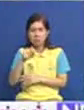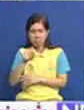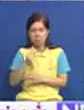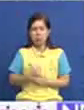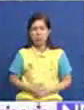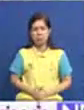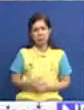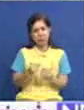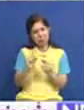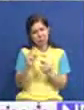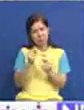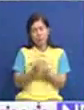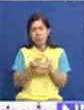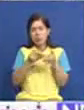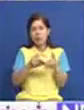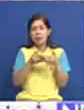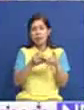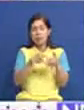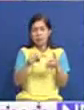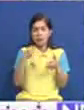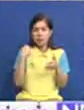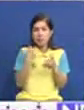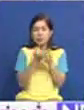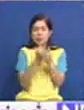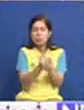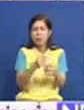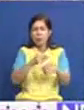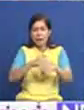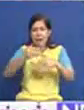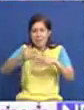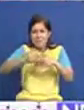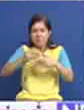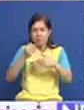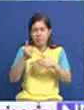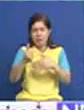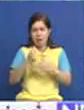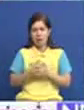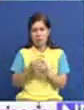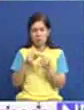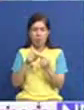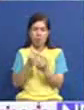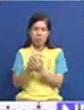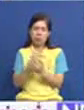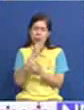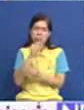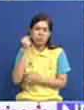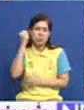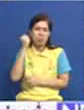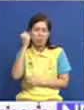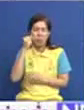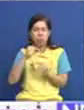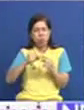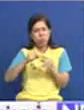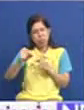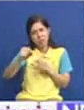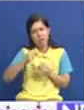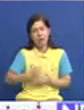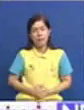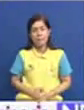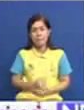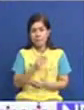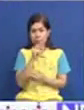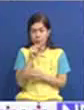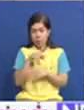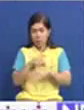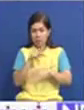การคมนาคมในคลองแสนแสบช่วยย่นระยะเวลาที่ต้องเสียไปบนท้องถนนโดยเฉพาะในช่วงเวลาเร่งด่วนจะมีเรือโ